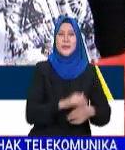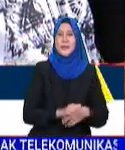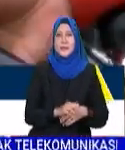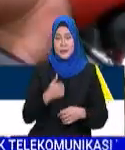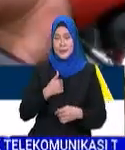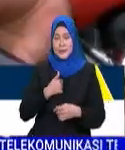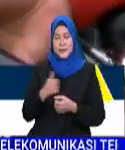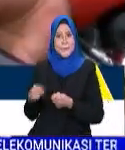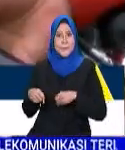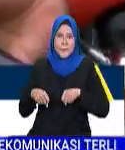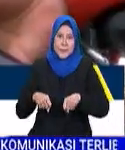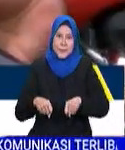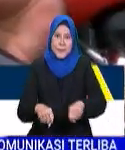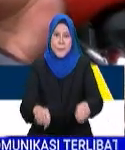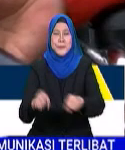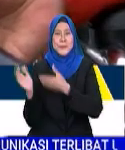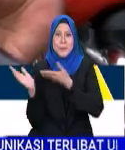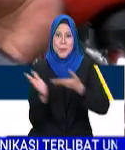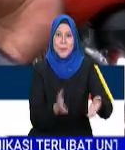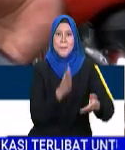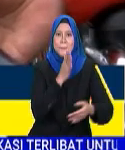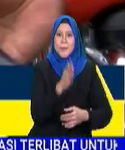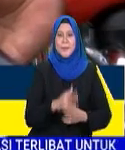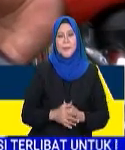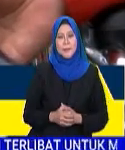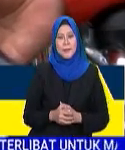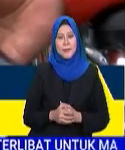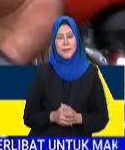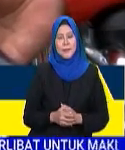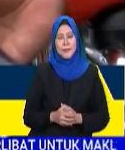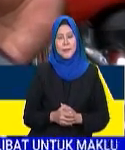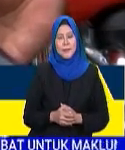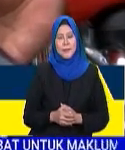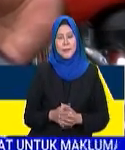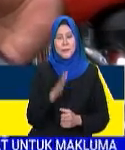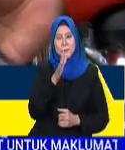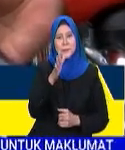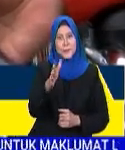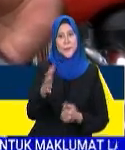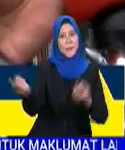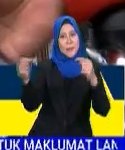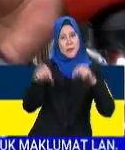bawa lah dia ni. Dia cakap pasal mengundi, nenek datang mengundi.